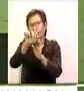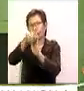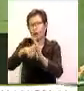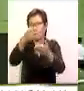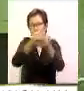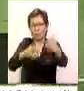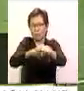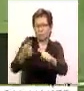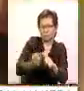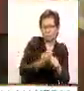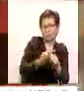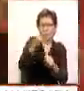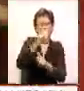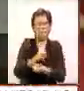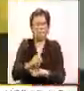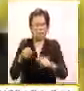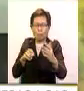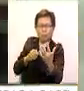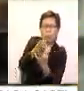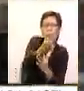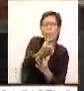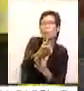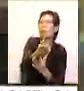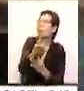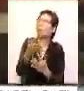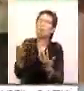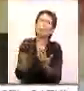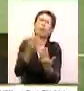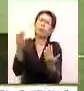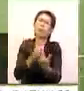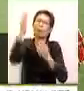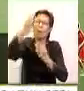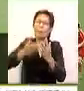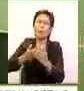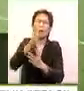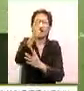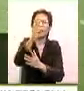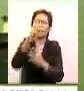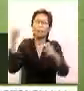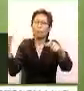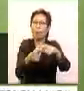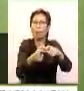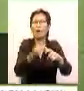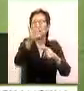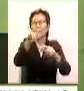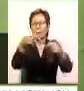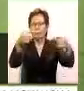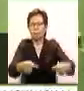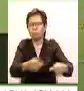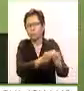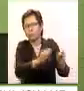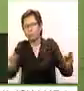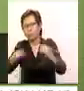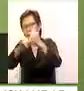separuh masa pertama, peratusan negara untuk bolos adalah sangat tinggi. Malaysia bolos 6 gol dalam tempoh itu dan 5 perlawanan